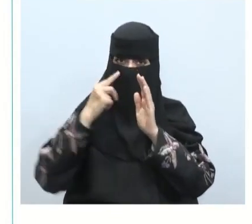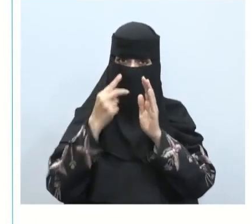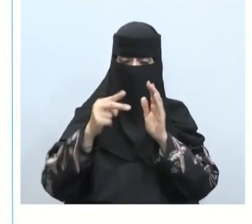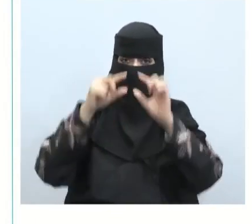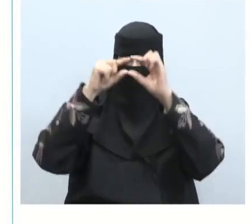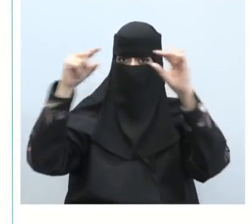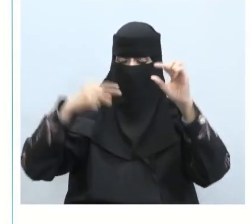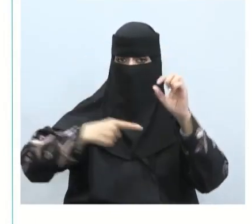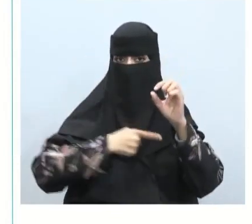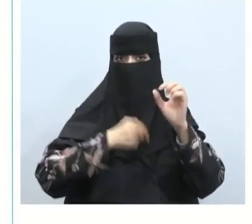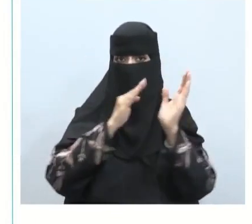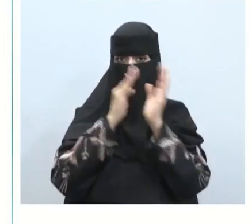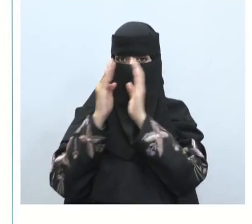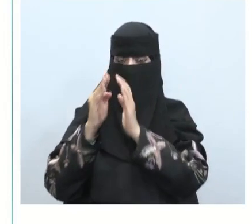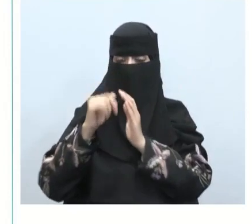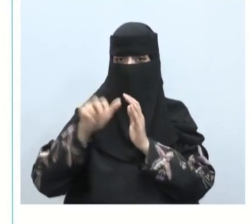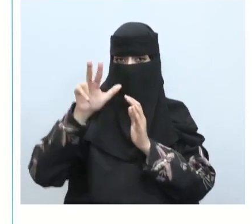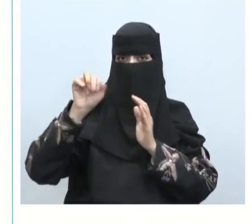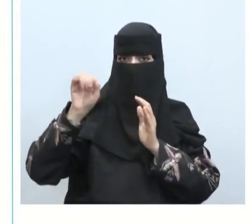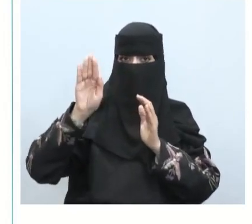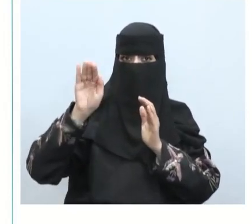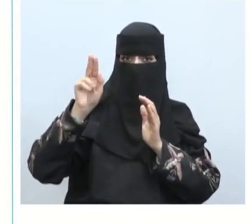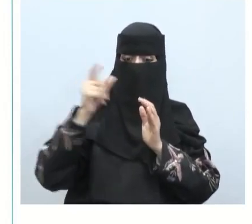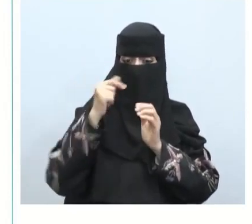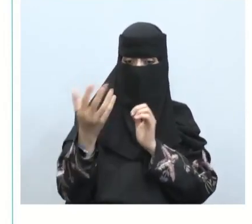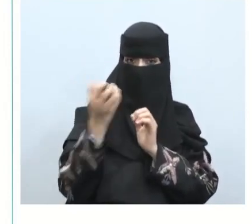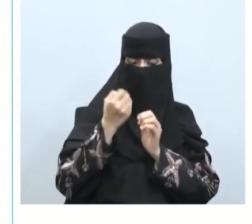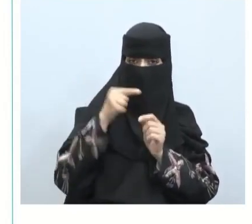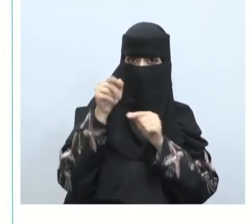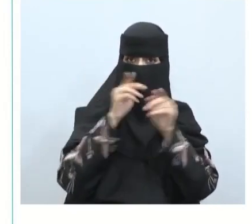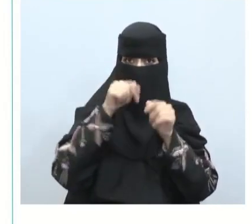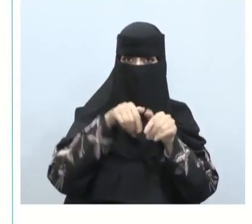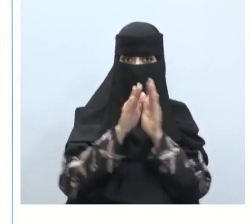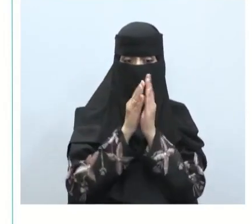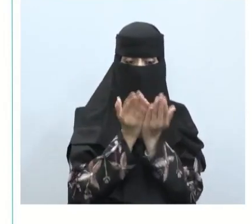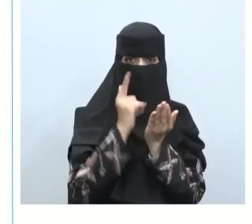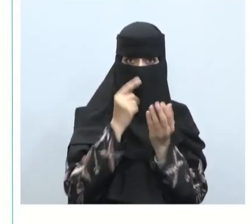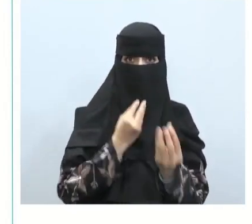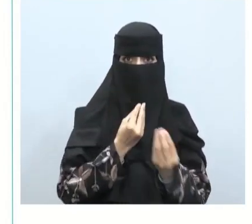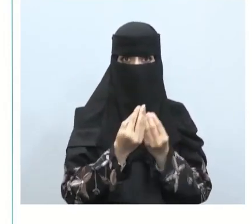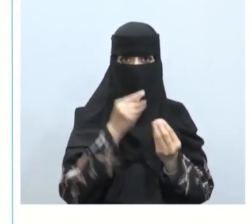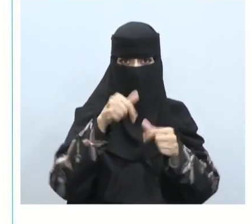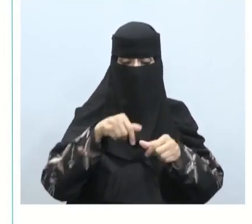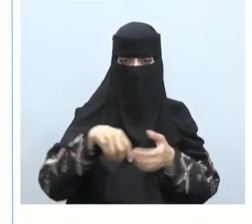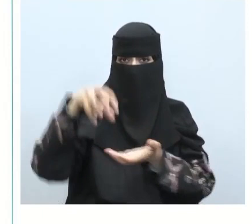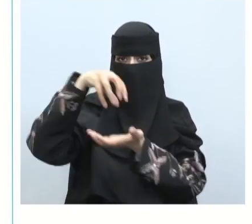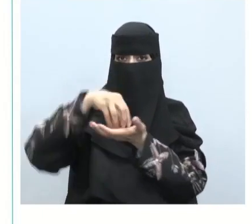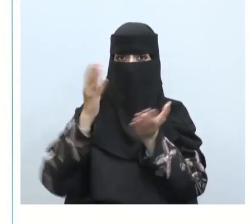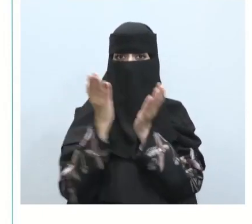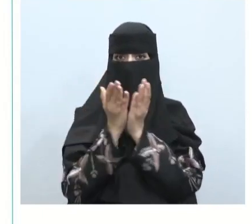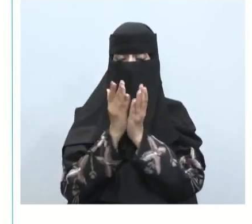اسمه في مجل لد المستندات يمكنك الحصول على هذا الملف من الكتاب التفاعلي في منصه